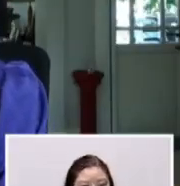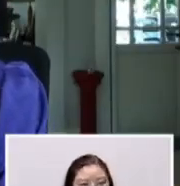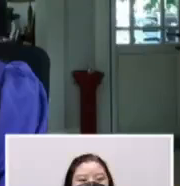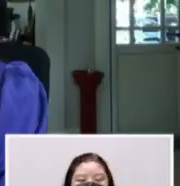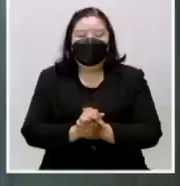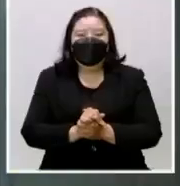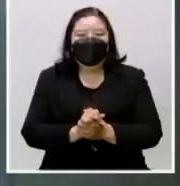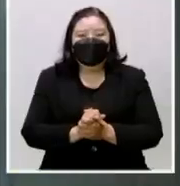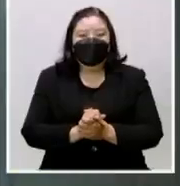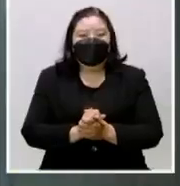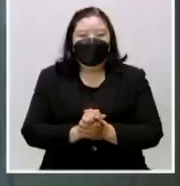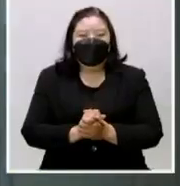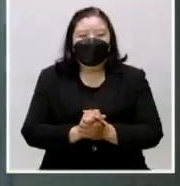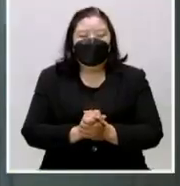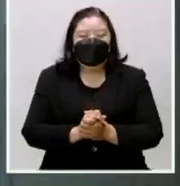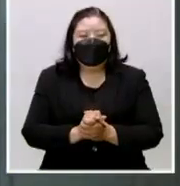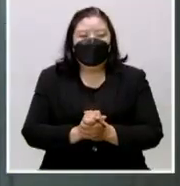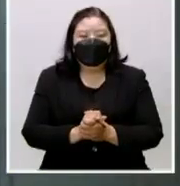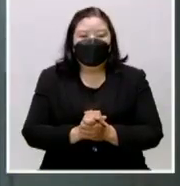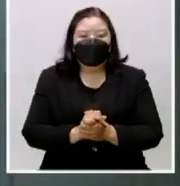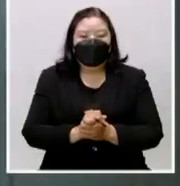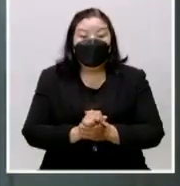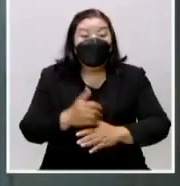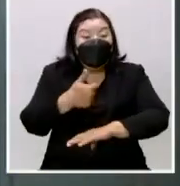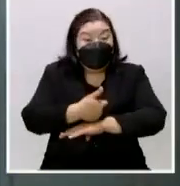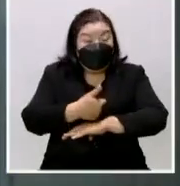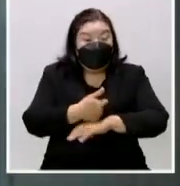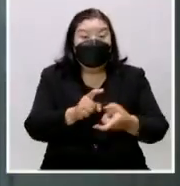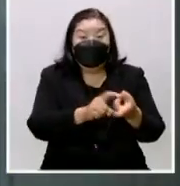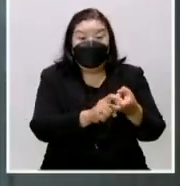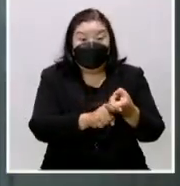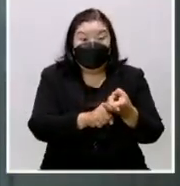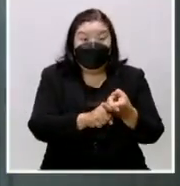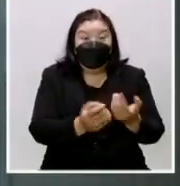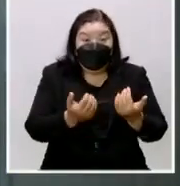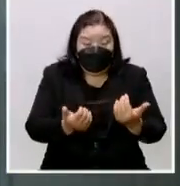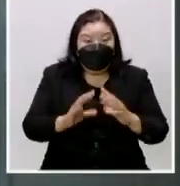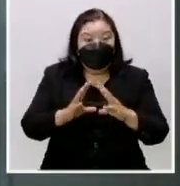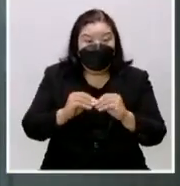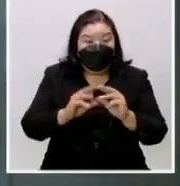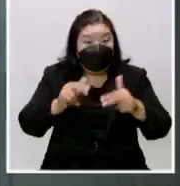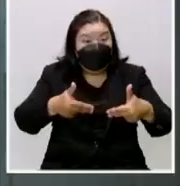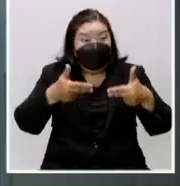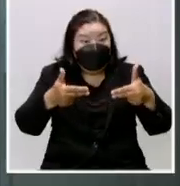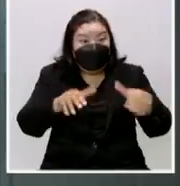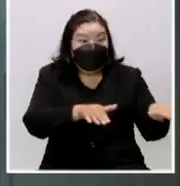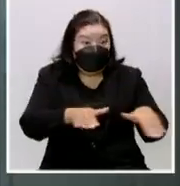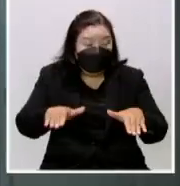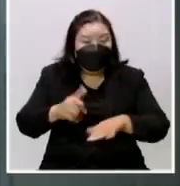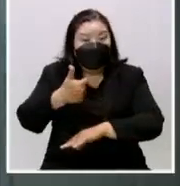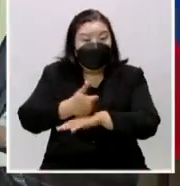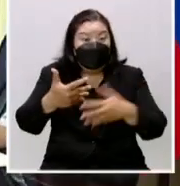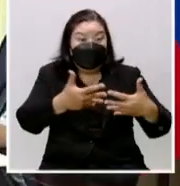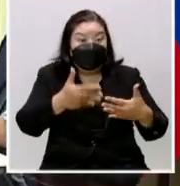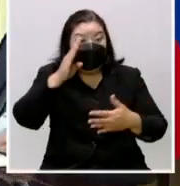ครับ หลังจากที่ประธานาธิบดีวลาดิเมียร์ปูตินผู้นำรัสเซียได้หารือออนไลน์กับประธานาธิบดีโจไบเดนผู้นำส